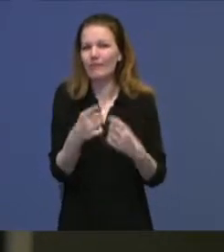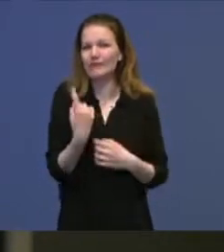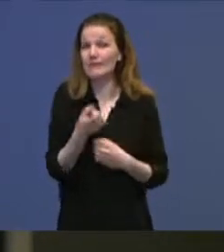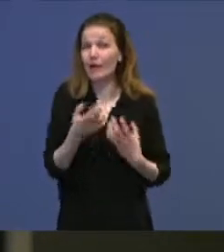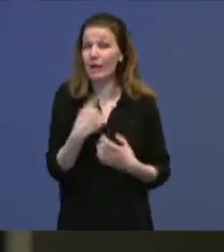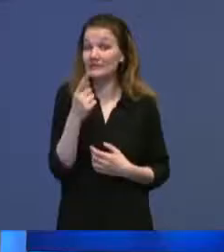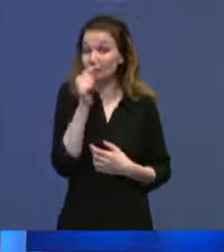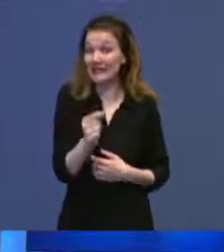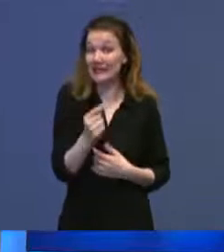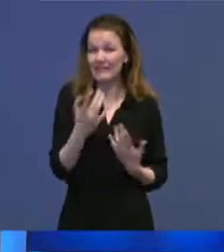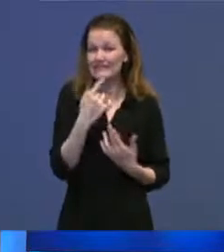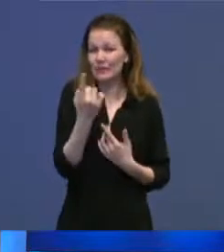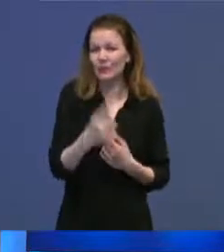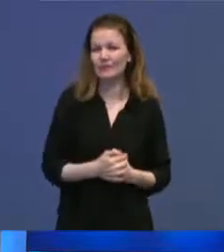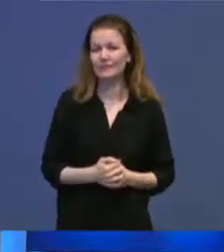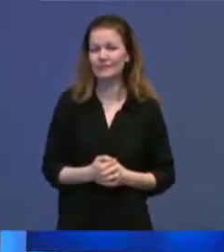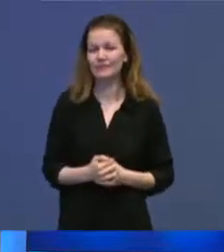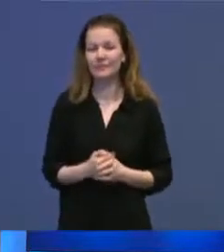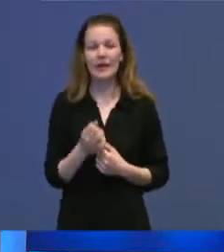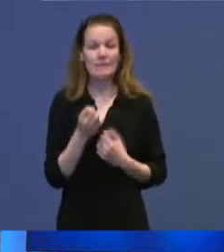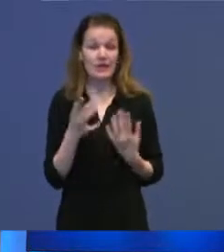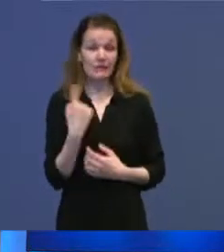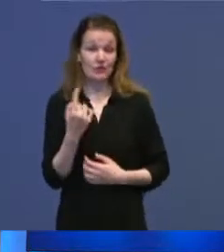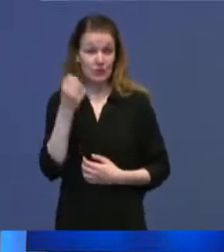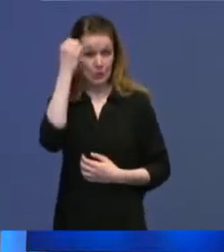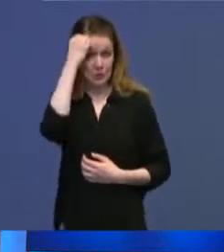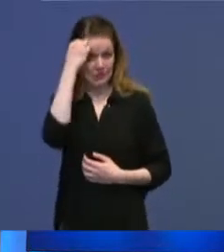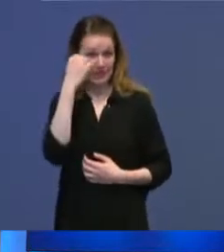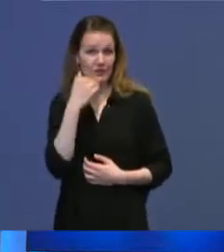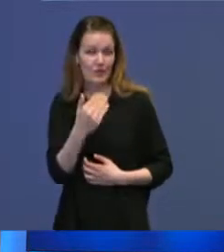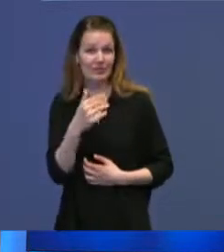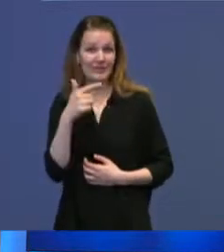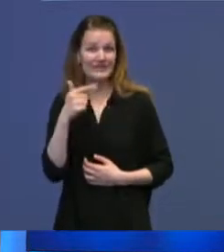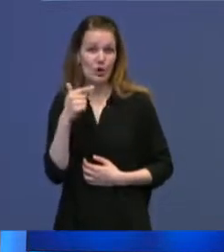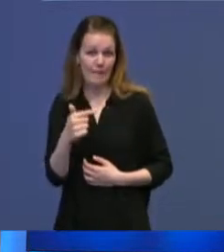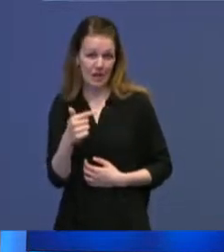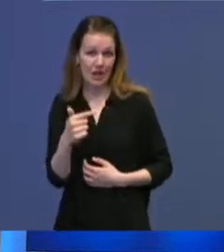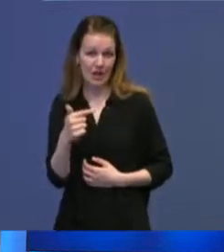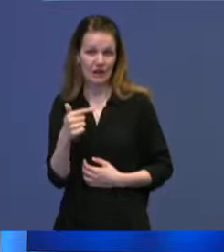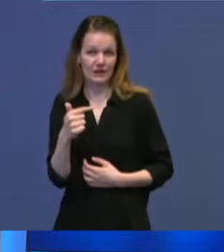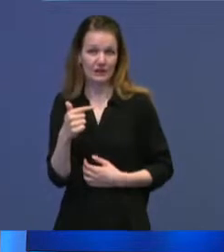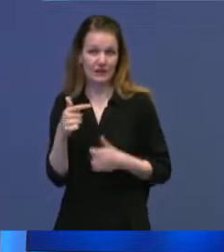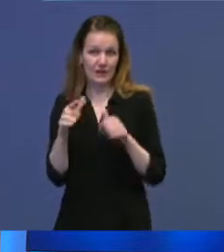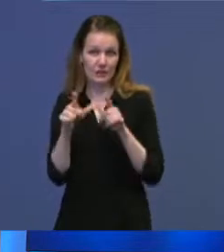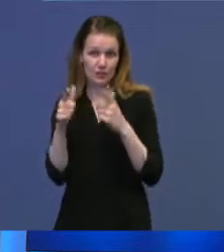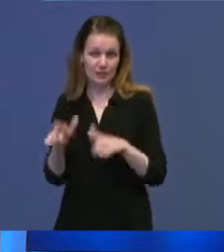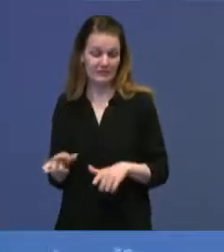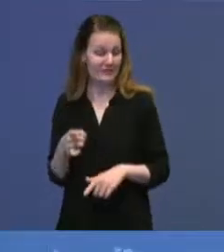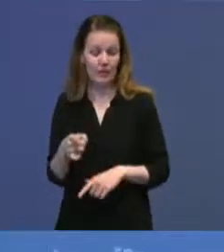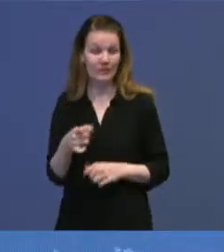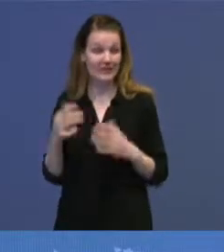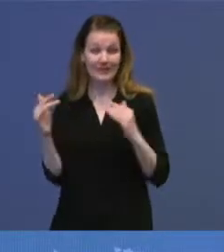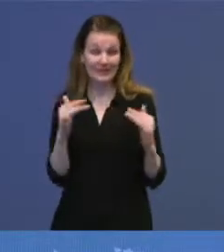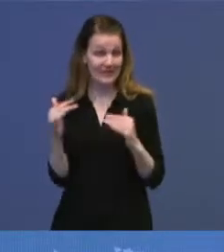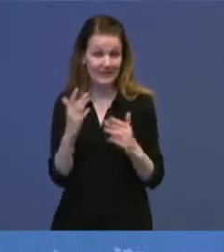Det er mange av oss som husker Tjernobyl. Da var det en ulykke, ikke forårsaket av krig. Og